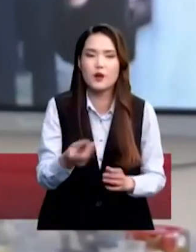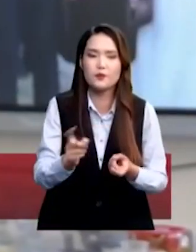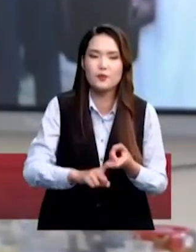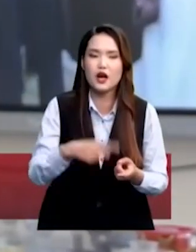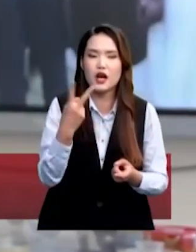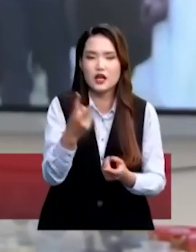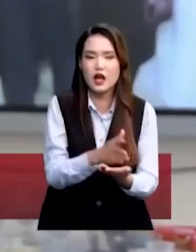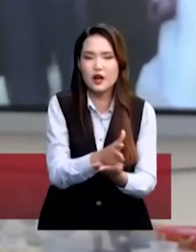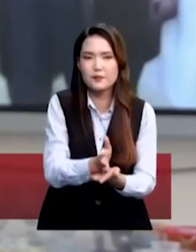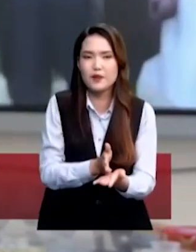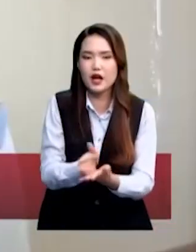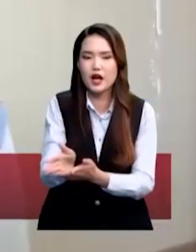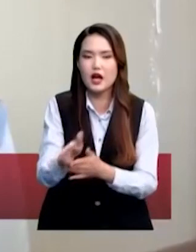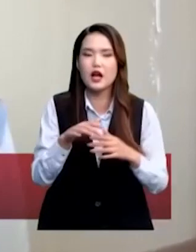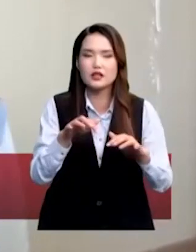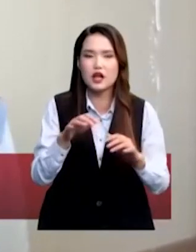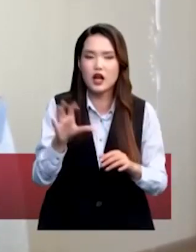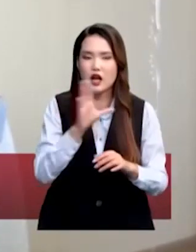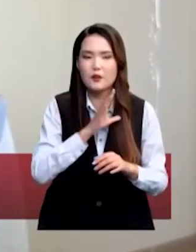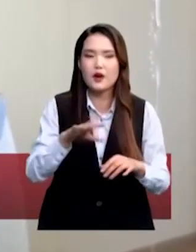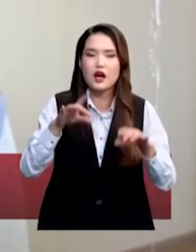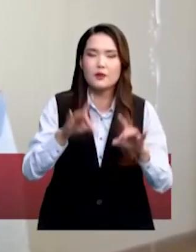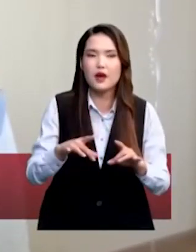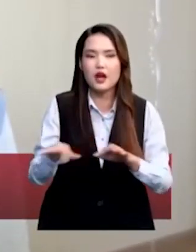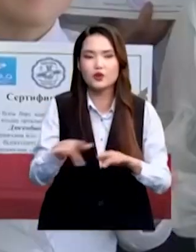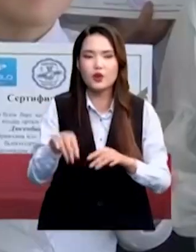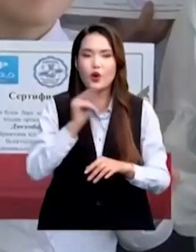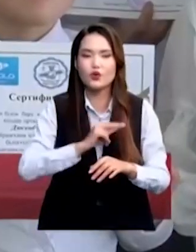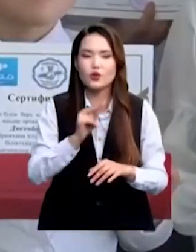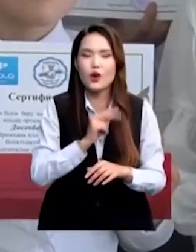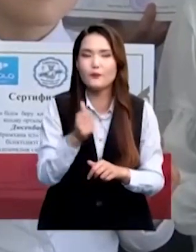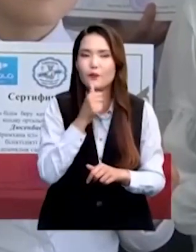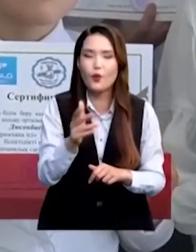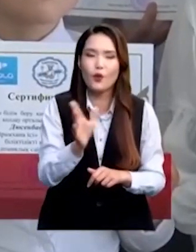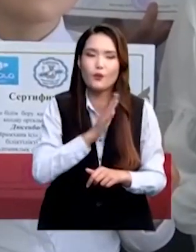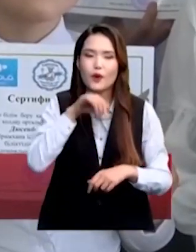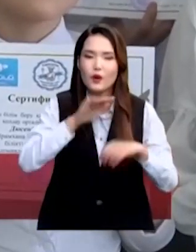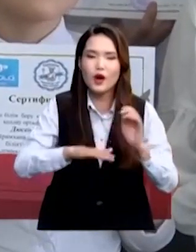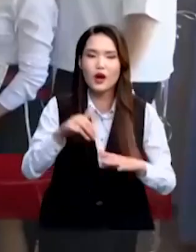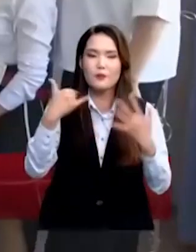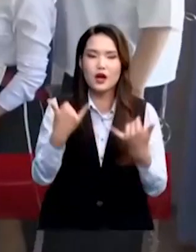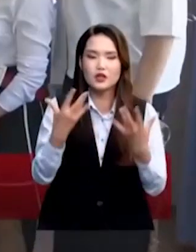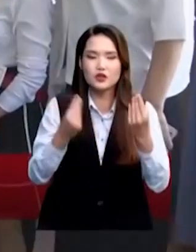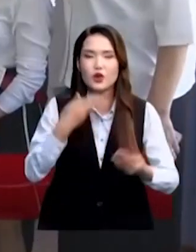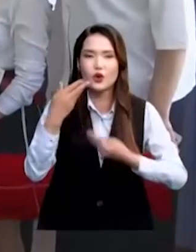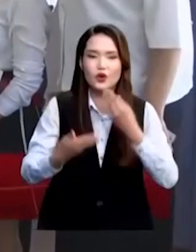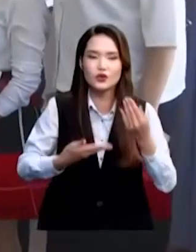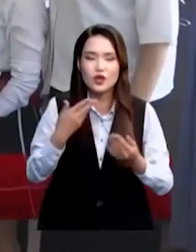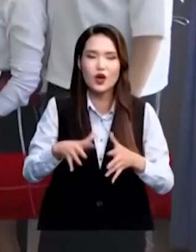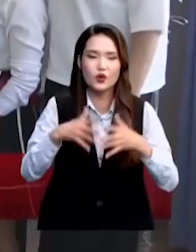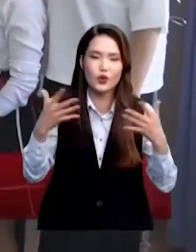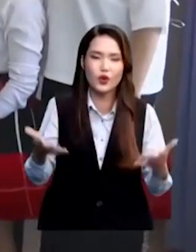екі бағытта кондитерлік ісі және мейрамхана ісі курстарын тамамдады. Аталған мамандар қазіргі таңда сұранысқа ие